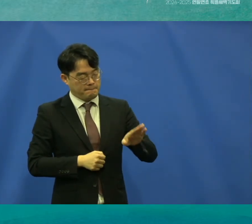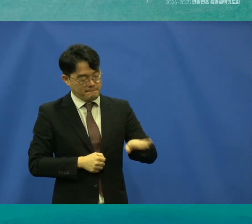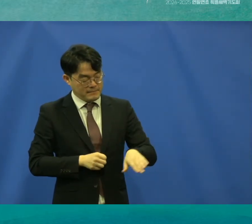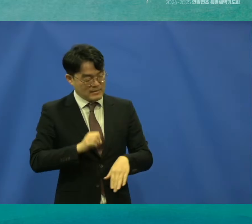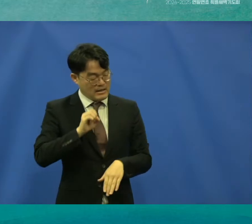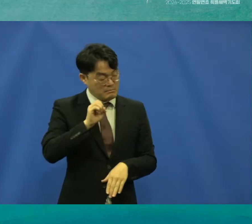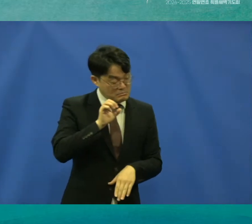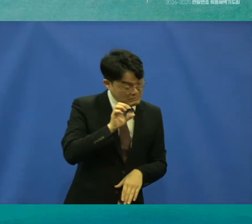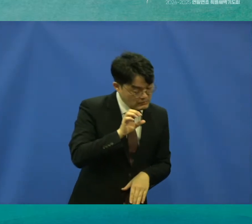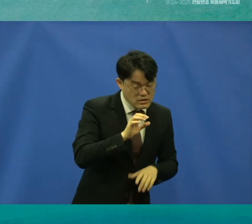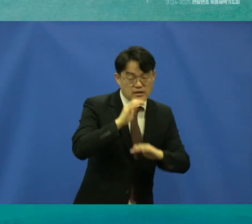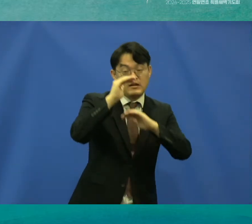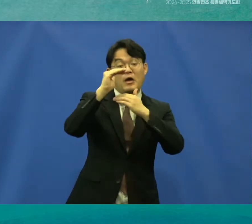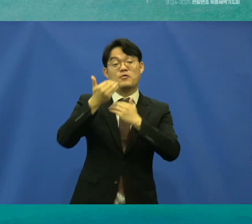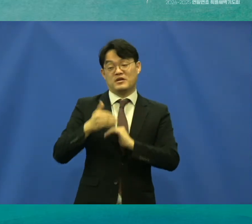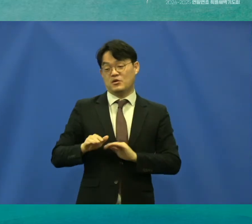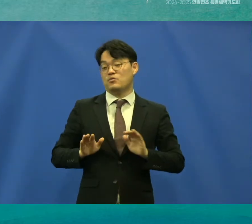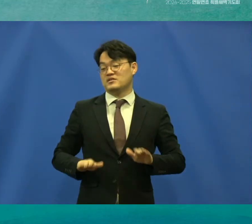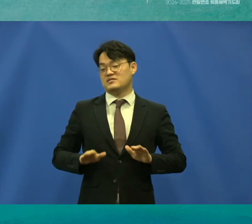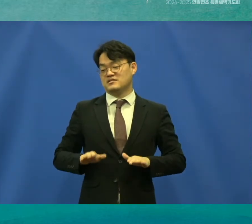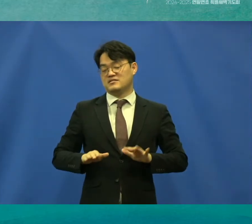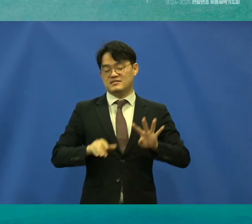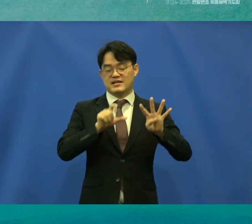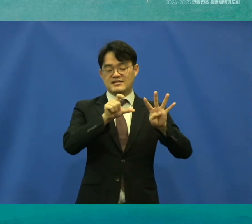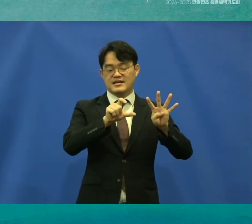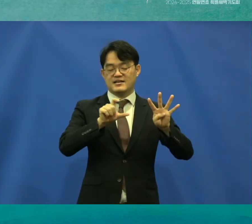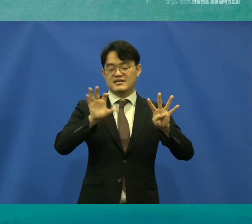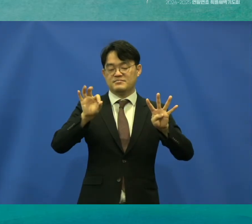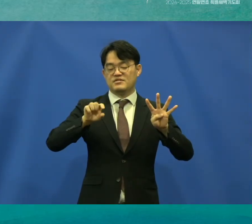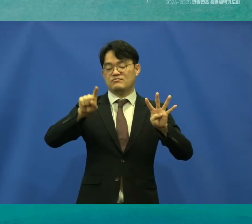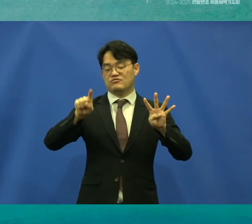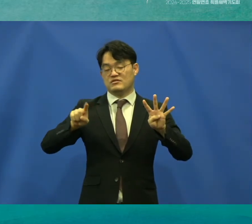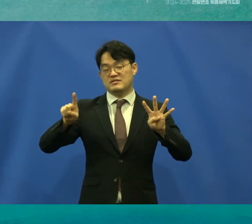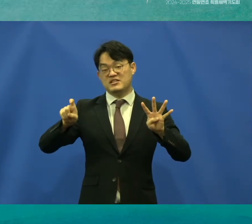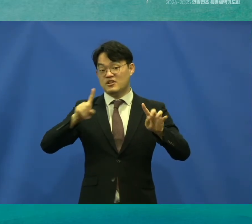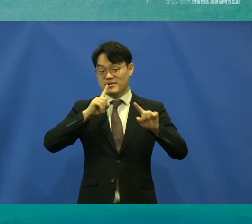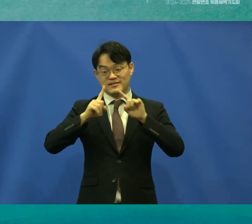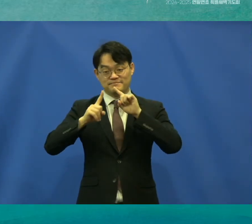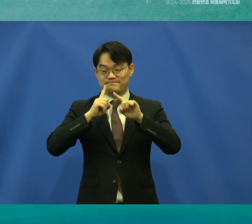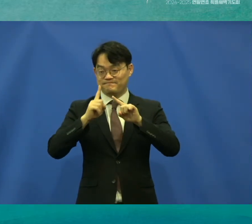이제 마지막 10절부터 11절의 말씀입니다.